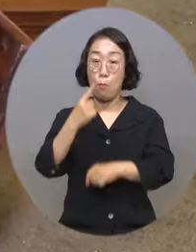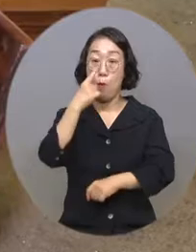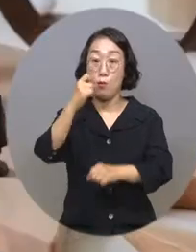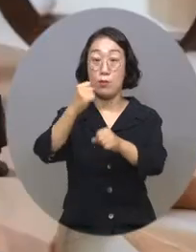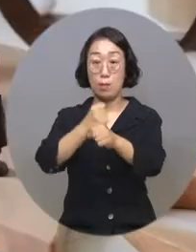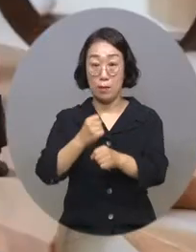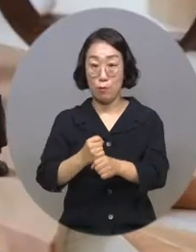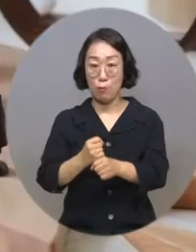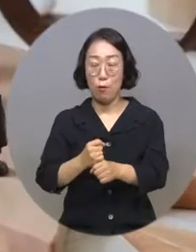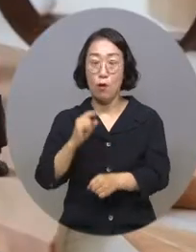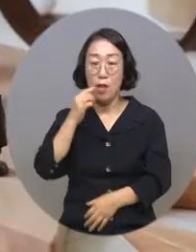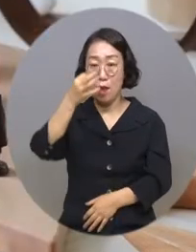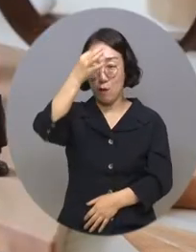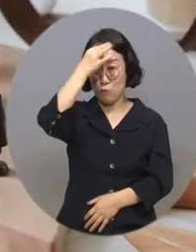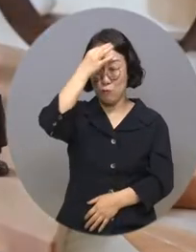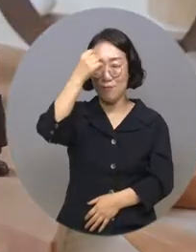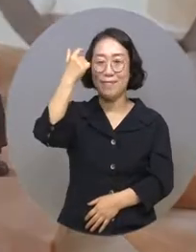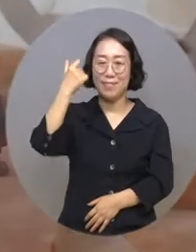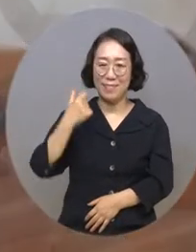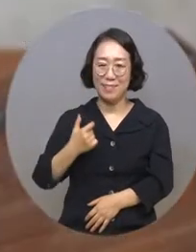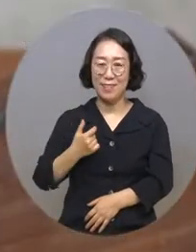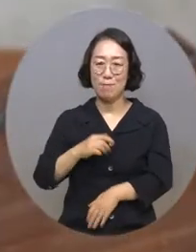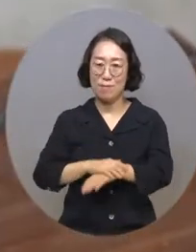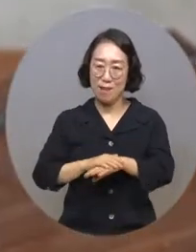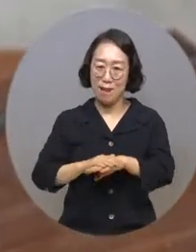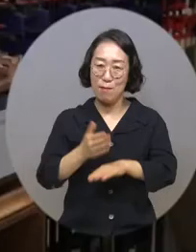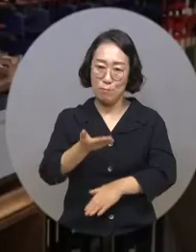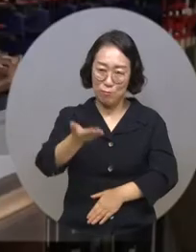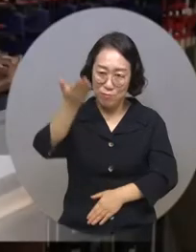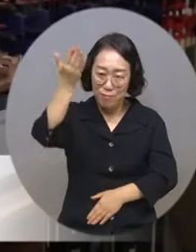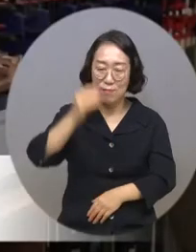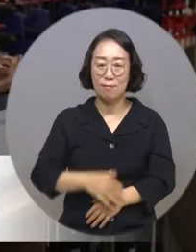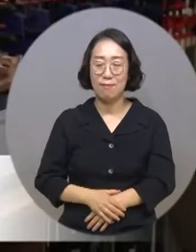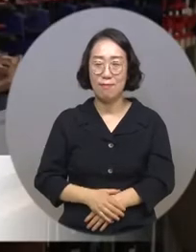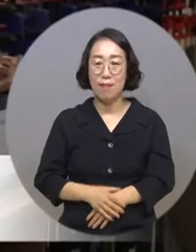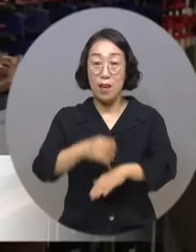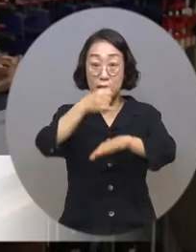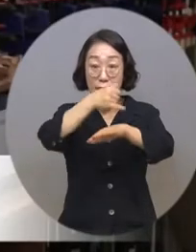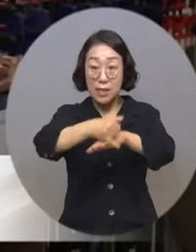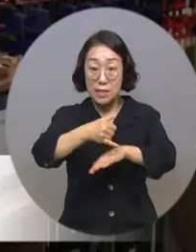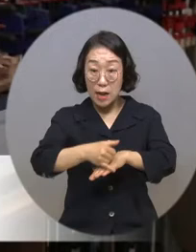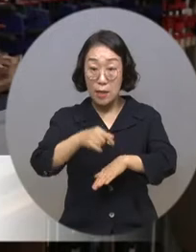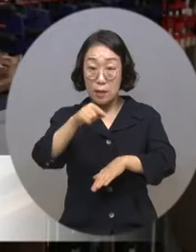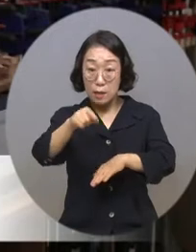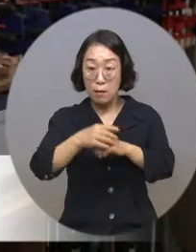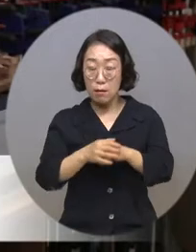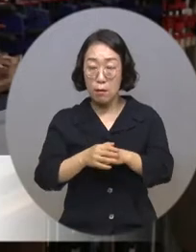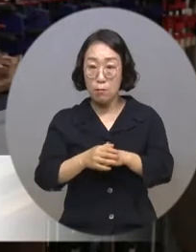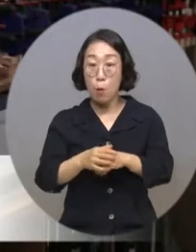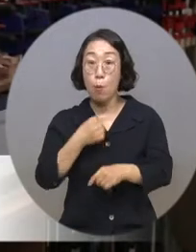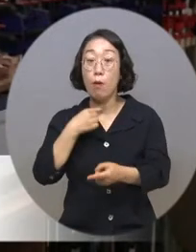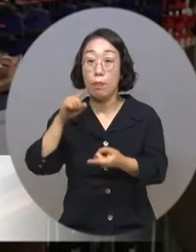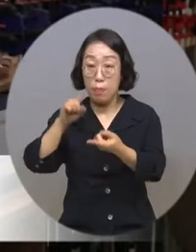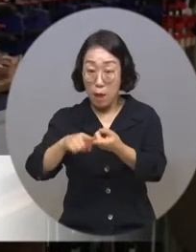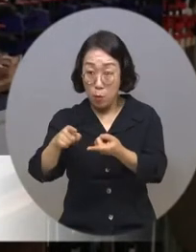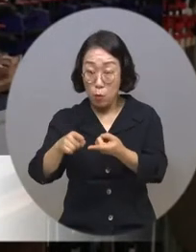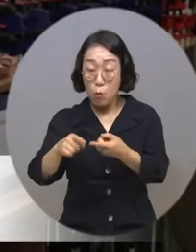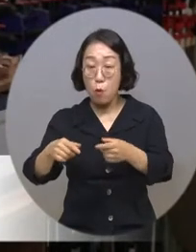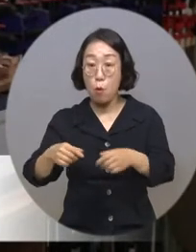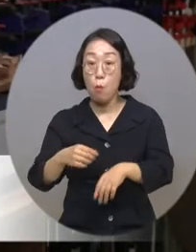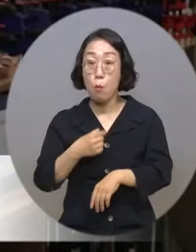가구와 예술의 경계를 넘나듭니다. 디자인 부분에서는 이제 고객이 원하시는 기능을